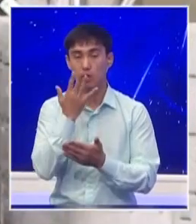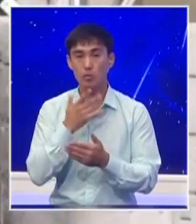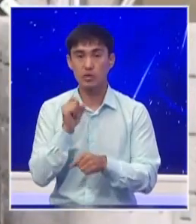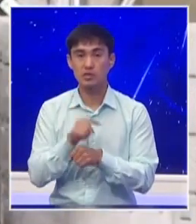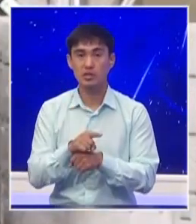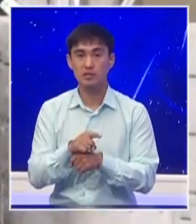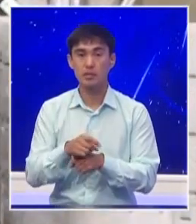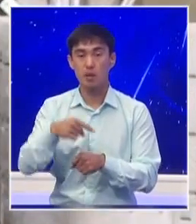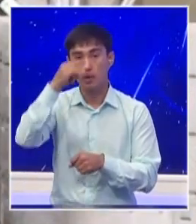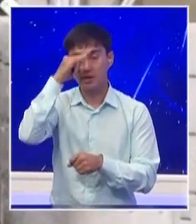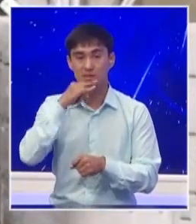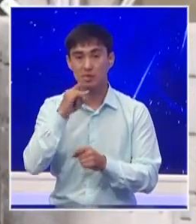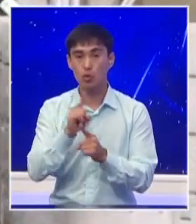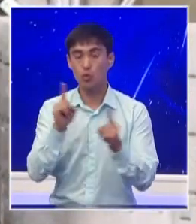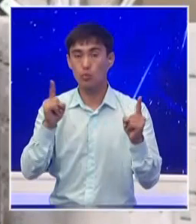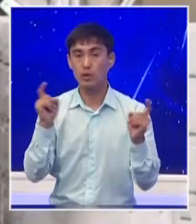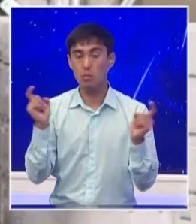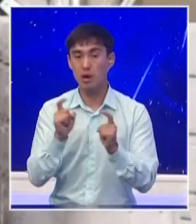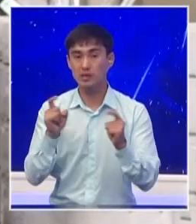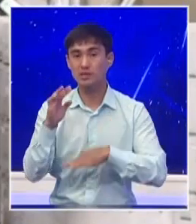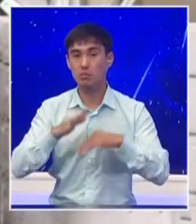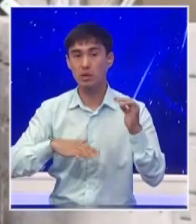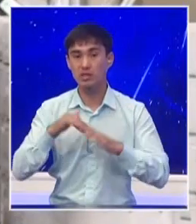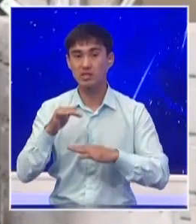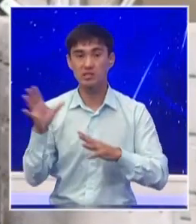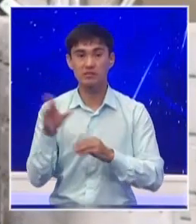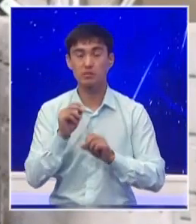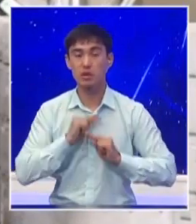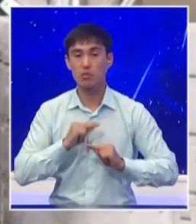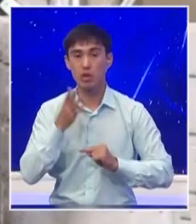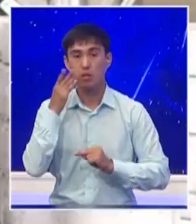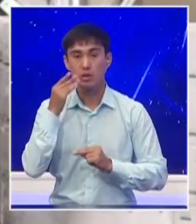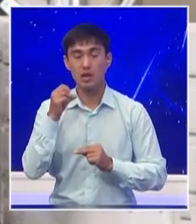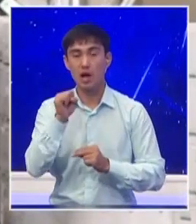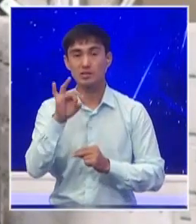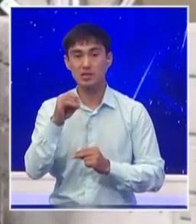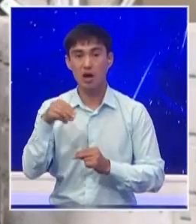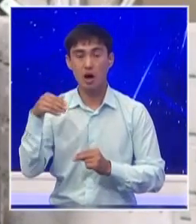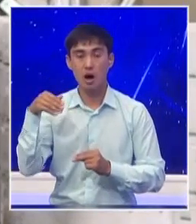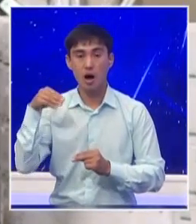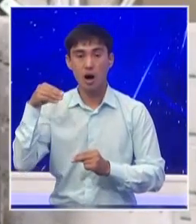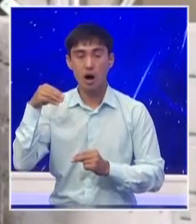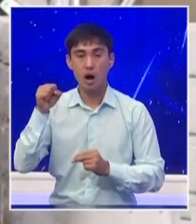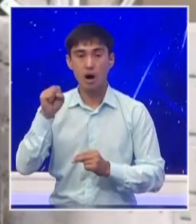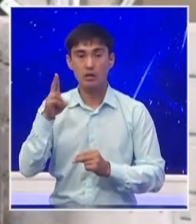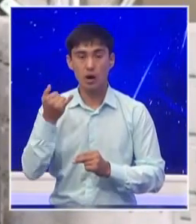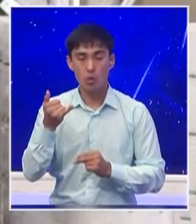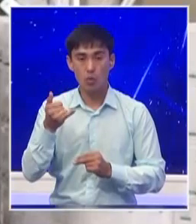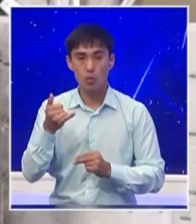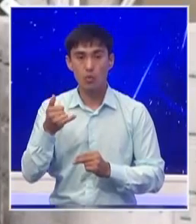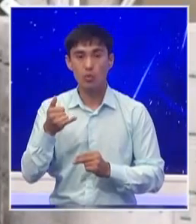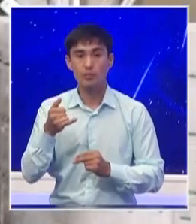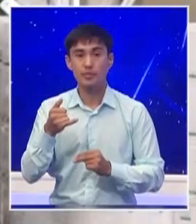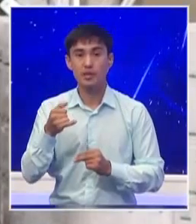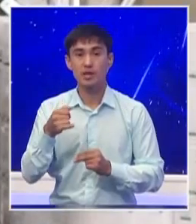заказы. По Казахстану все крупные супермаркеты, практически со всеми мы работаем. Это Алмата, Астана, Актау, и потом это